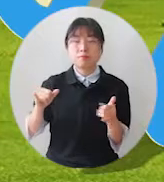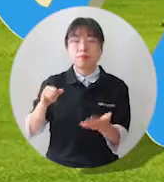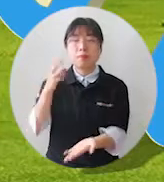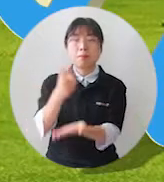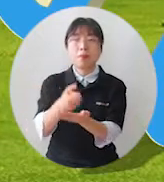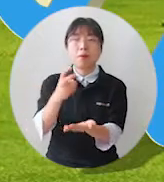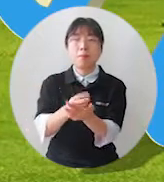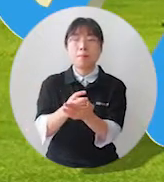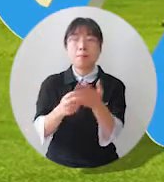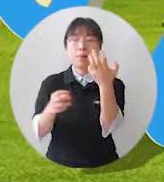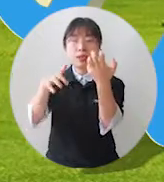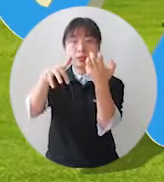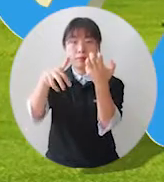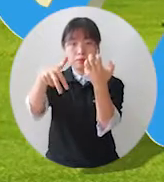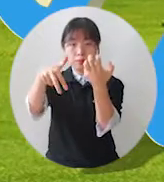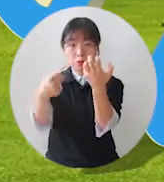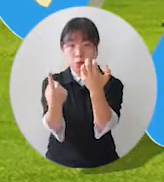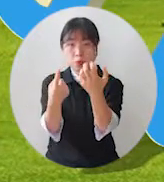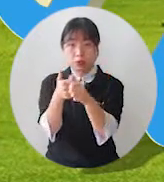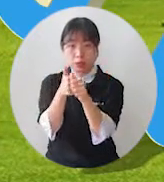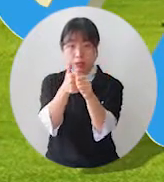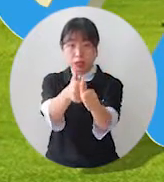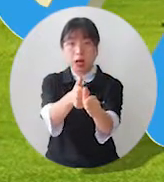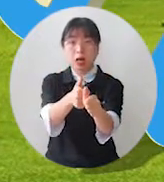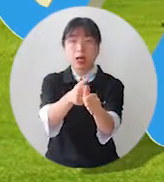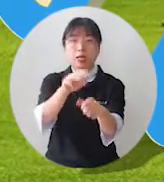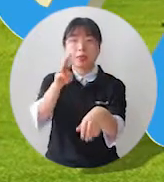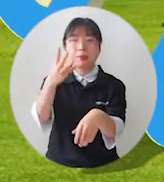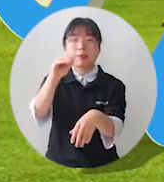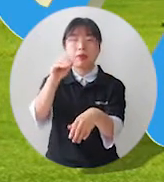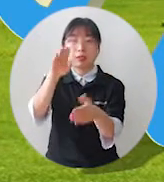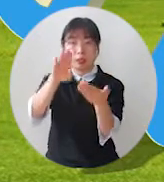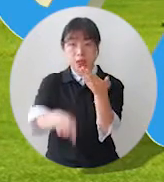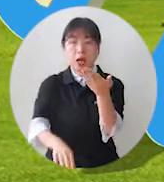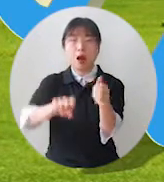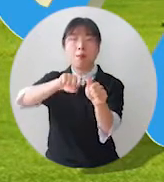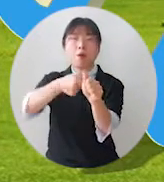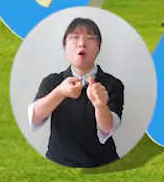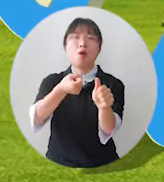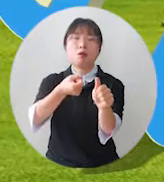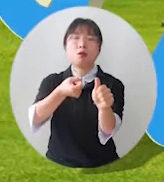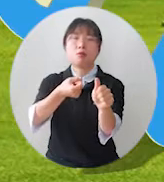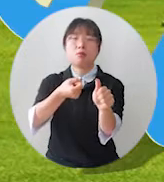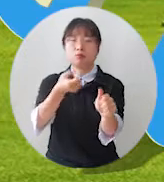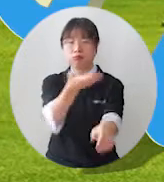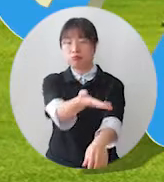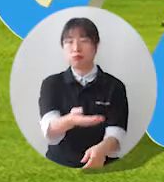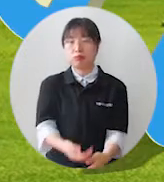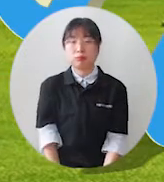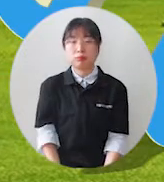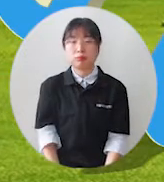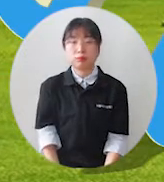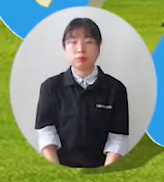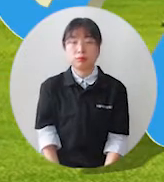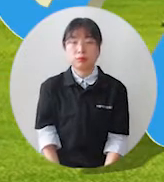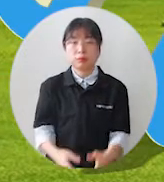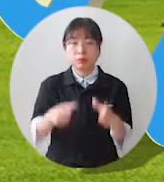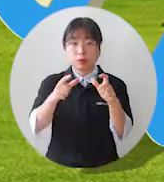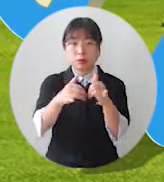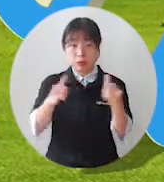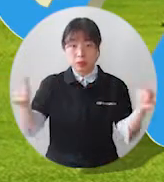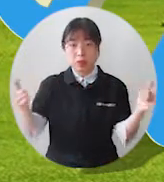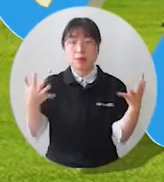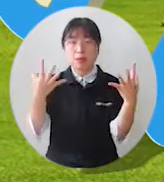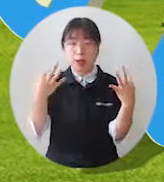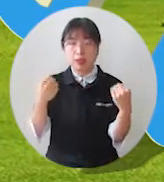관리에 관한 법률 제80조에 따라 300만 원 이하의 벌금이 부과됩니다. 모두의 안전과 건강을 위해